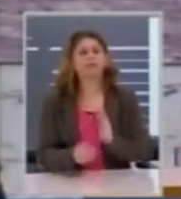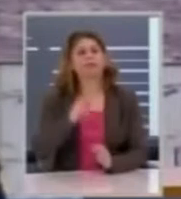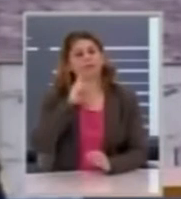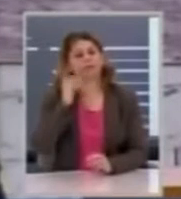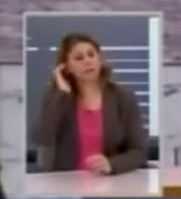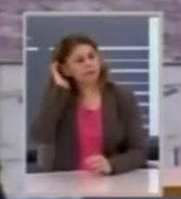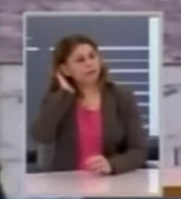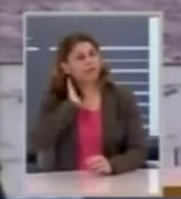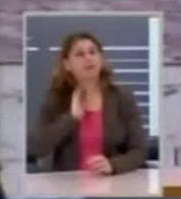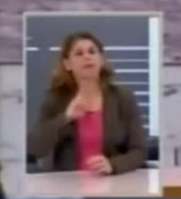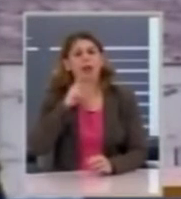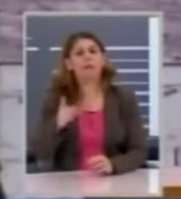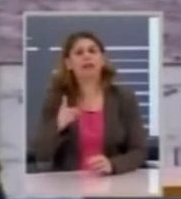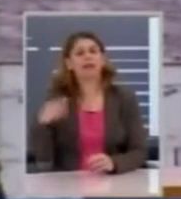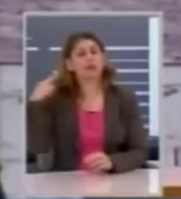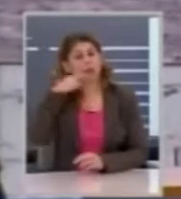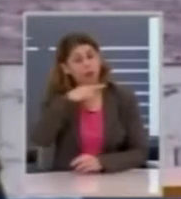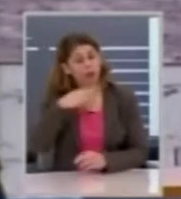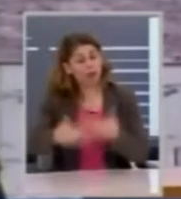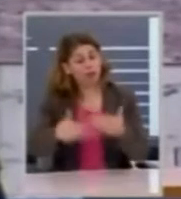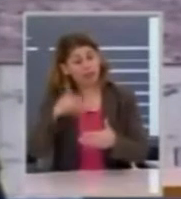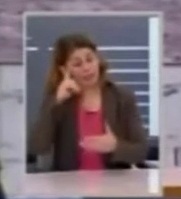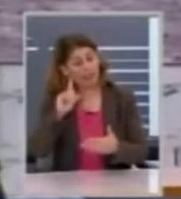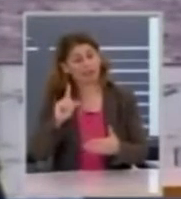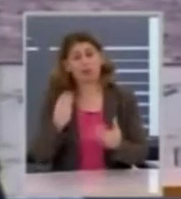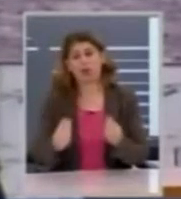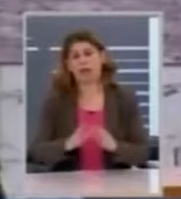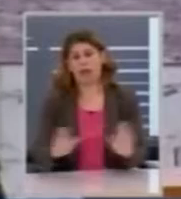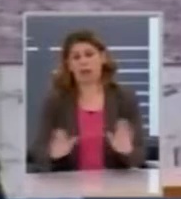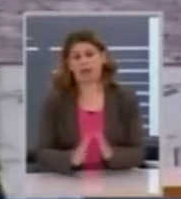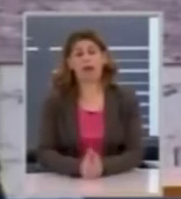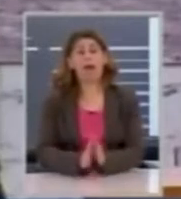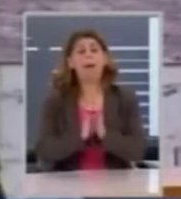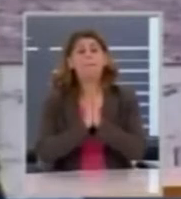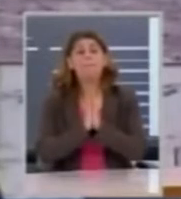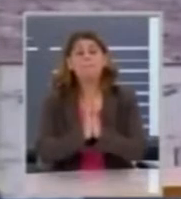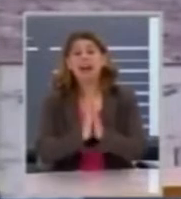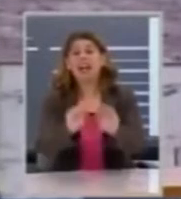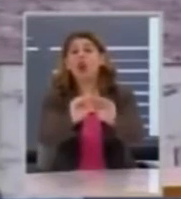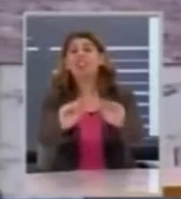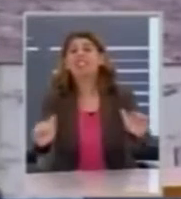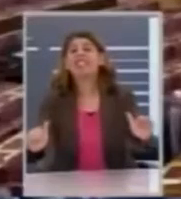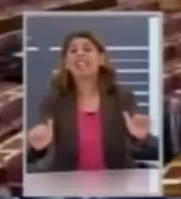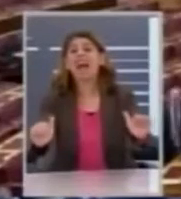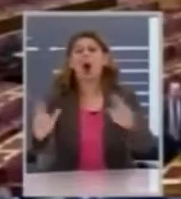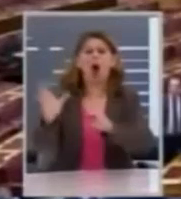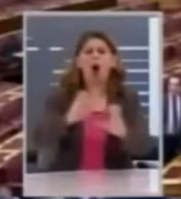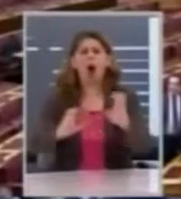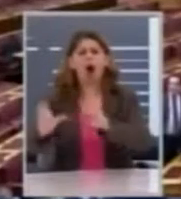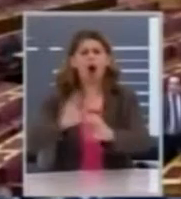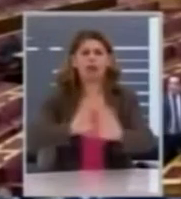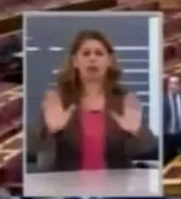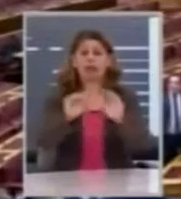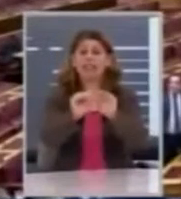Την τροπολογία για το Μάτι ψήφισαν όλα τα κόμματα με εξαίρεση το ΚΚΕ που δήλωσε όχι και το Ποτάμι που ψήφισε παρόν.